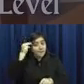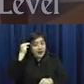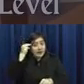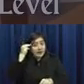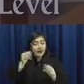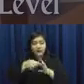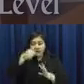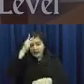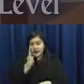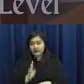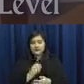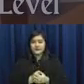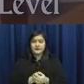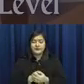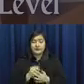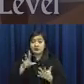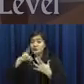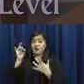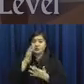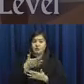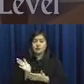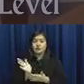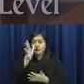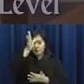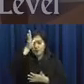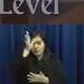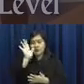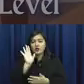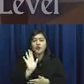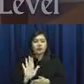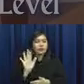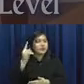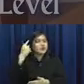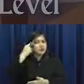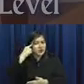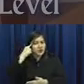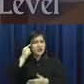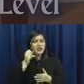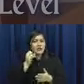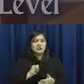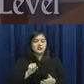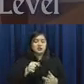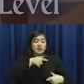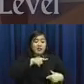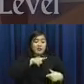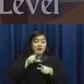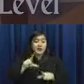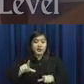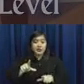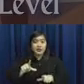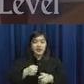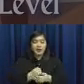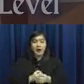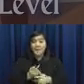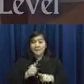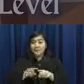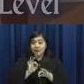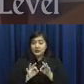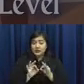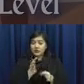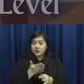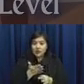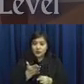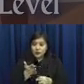sa ating mga fathers, listen to this, yung kaisipan po natin, limitado. Of course, maliban lang sa ilalagay natin yung kaisipan ng Diyos sa